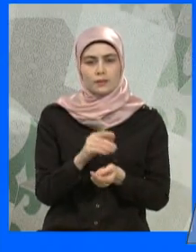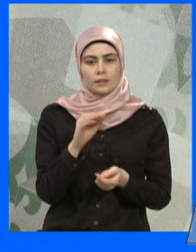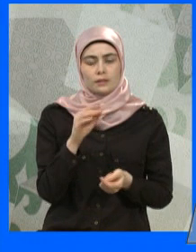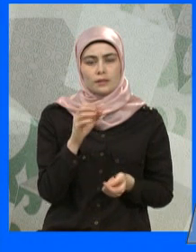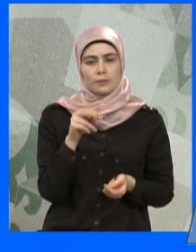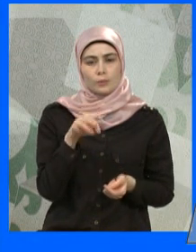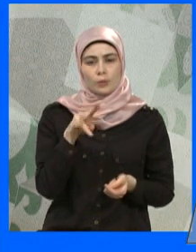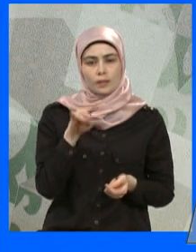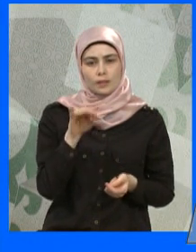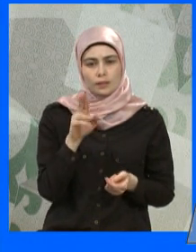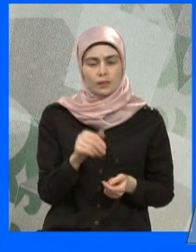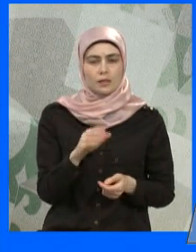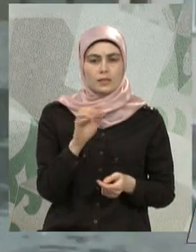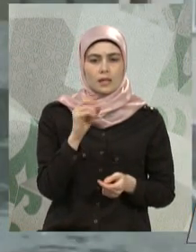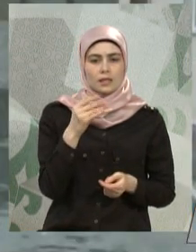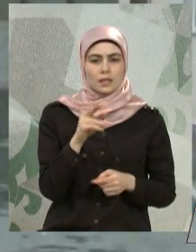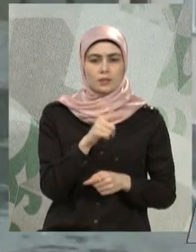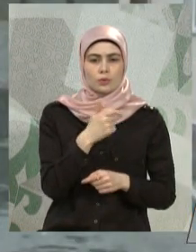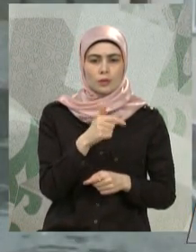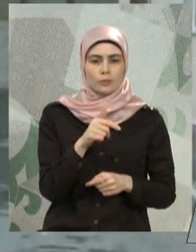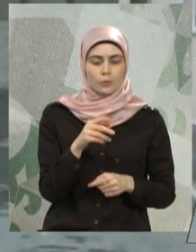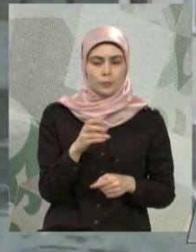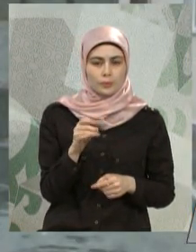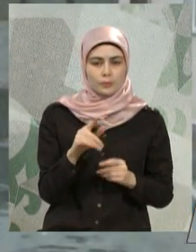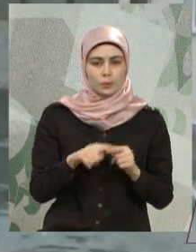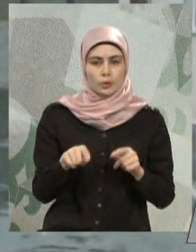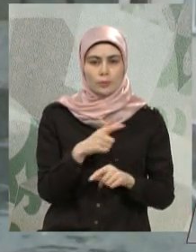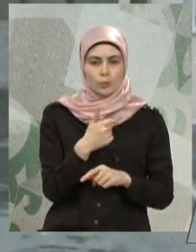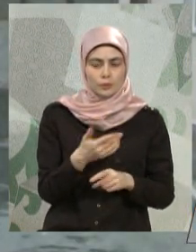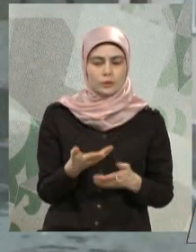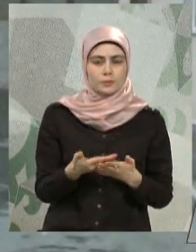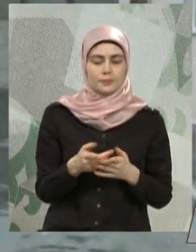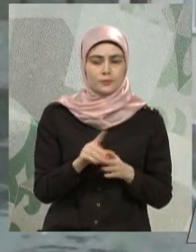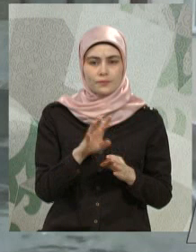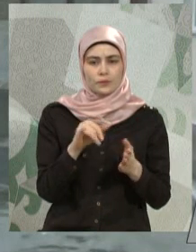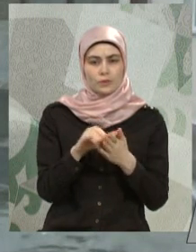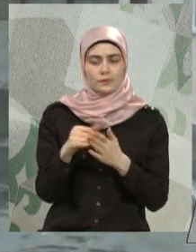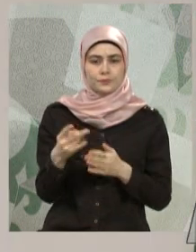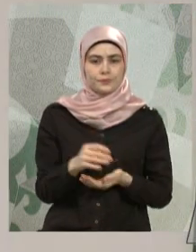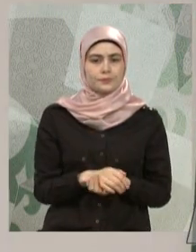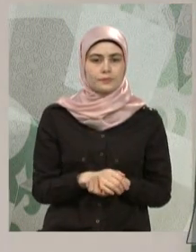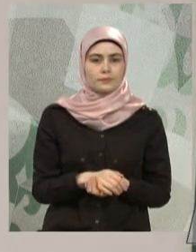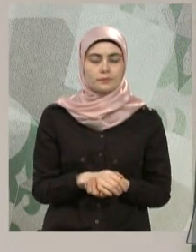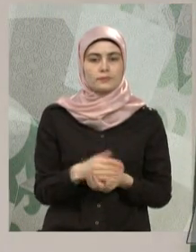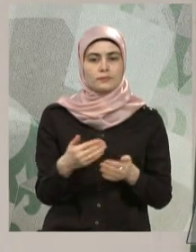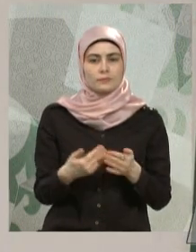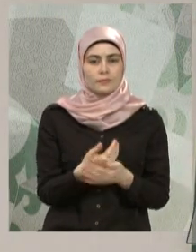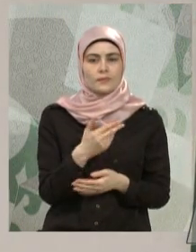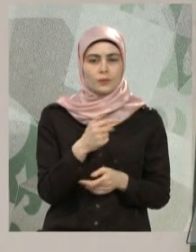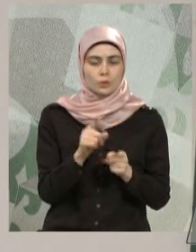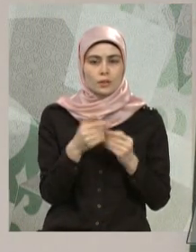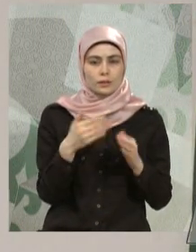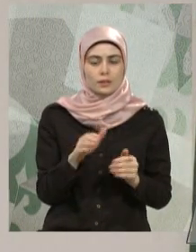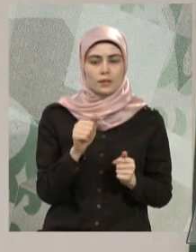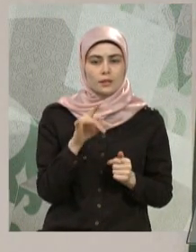скорой помощи во всех регионах страны. Единственные и долгожданные ФАПы буквально 2 месяца назад открыли в селении Арамхи и Джерахи.